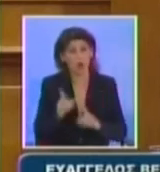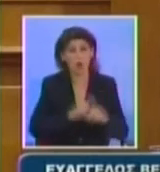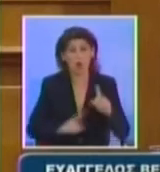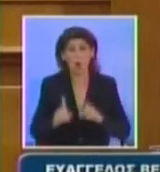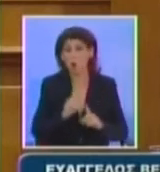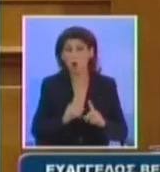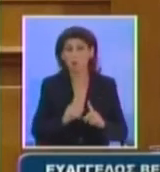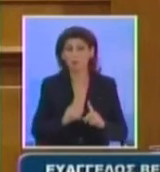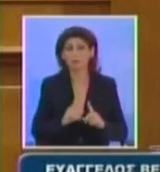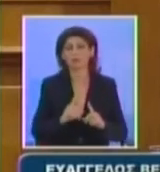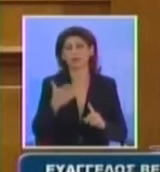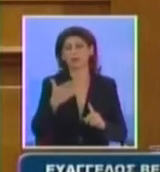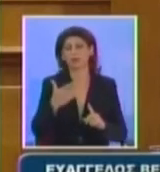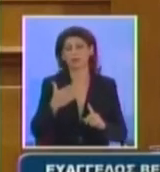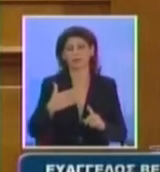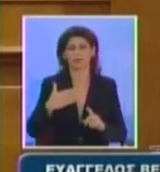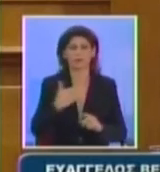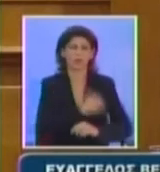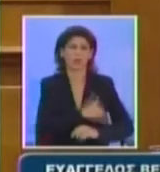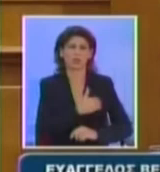στη γλίτα του Τσομπάνη παθαίνει αυτά.